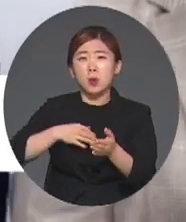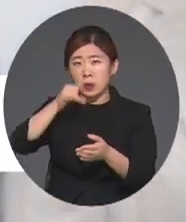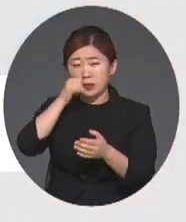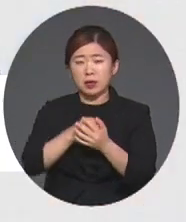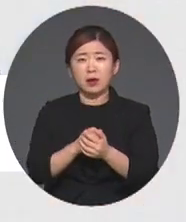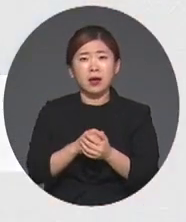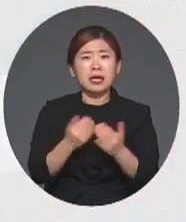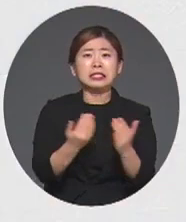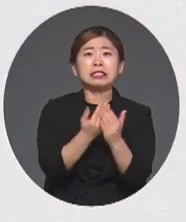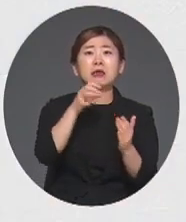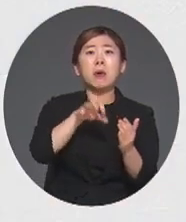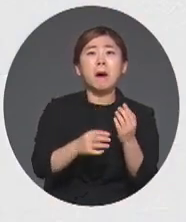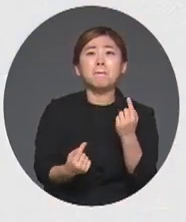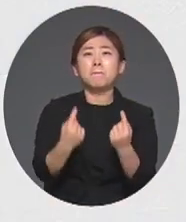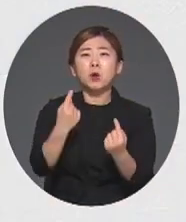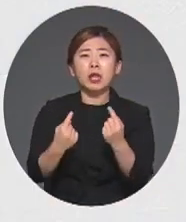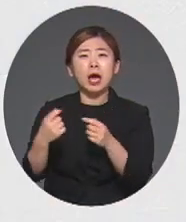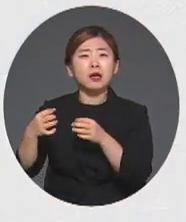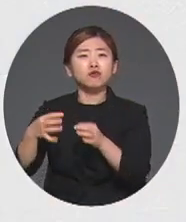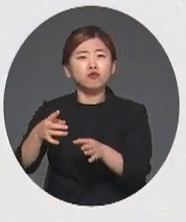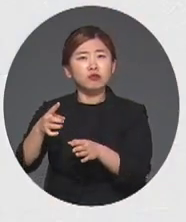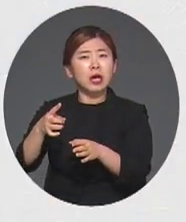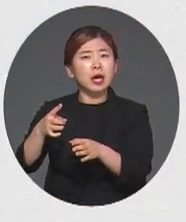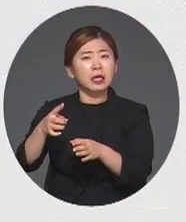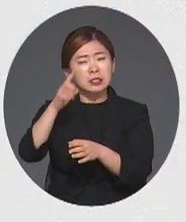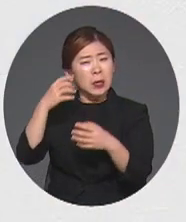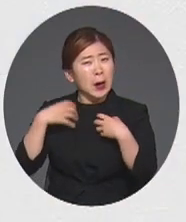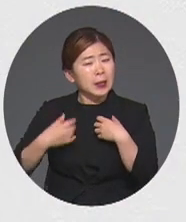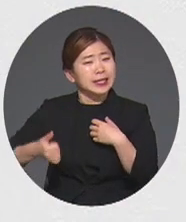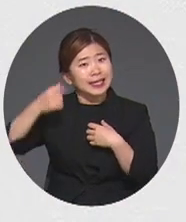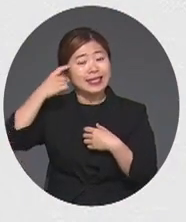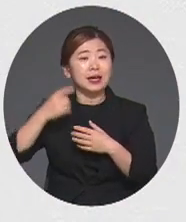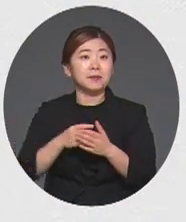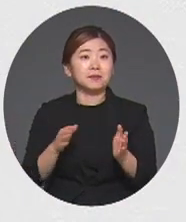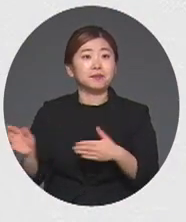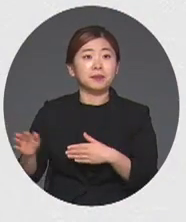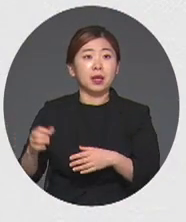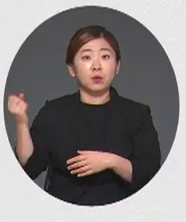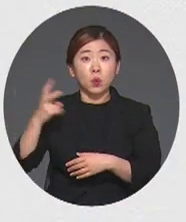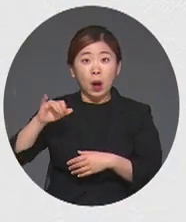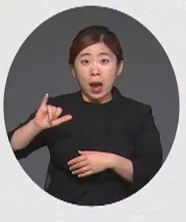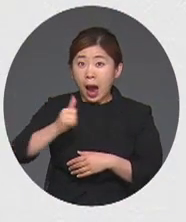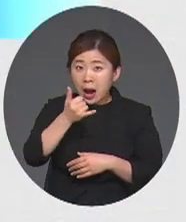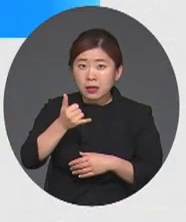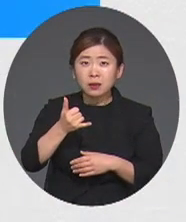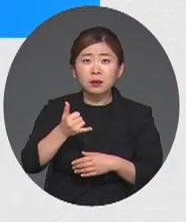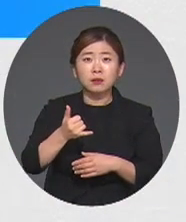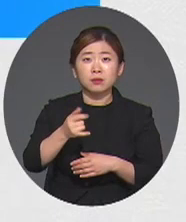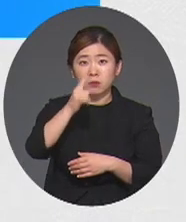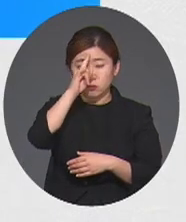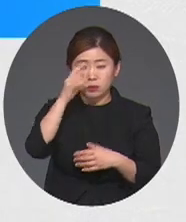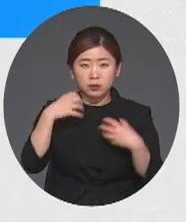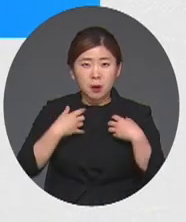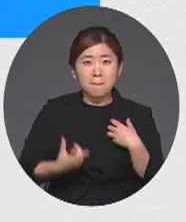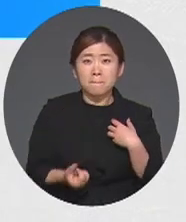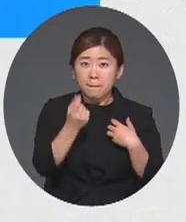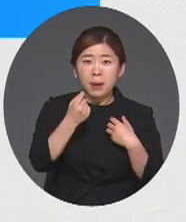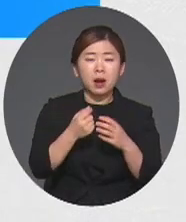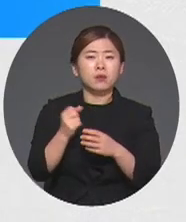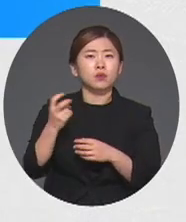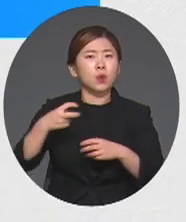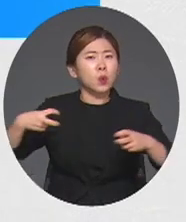생각을 하고 있습니다. 이 밖에 7대 중점 과제로 항공우주청 조기 설립, 창업 허브 조성, U자형 교통망